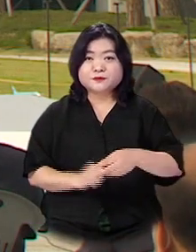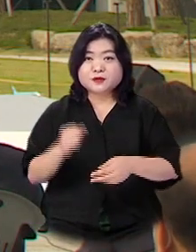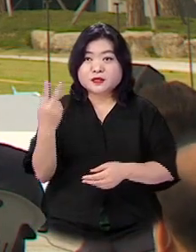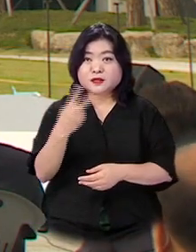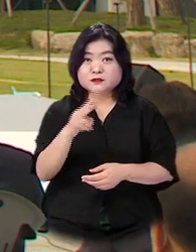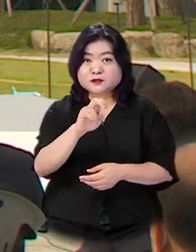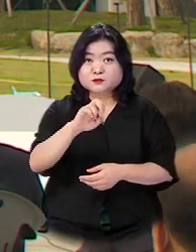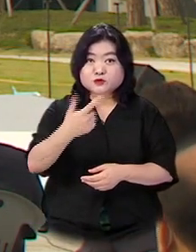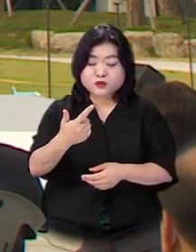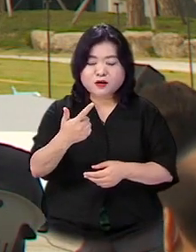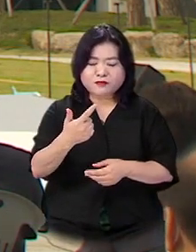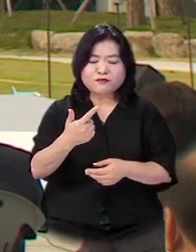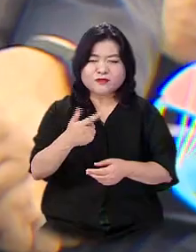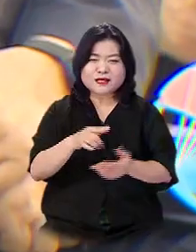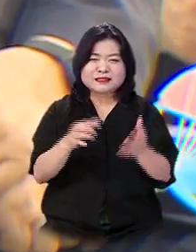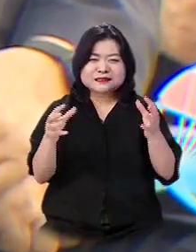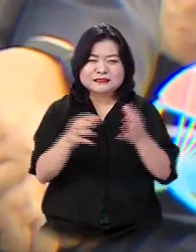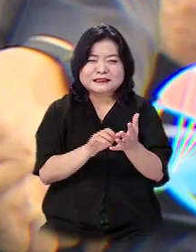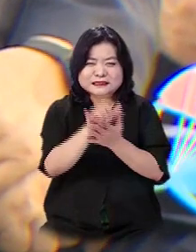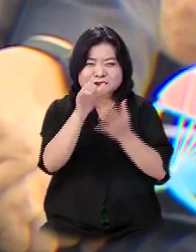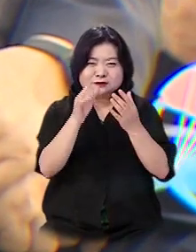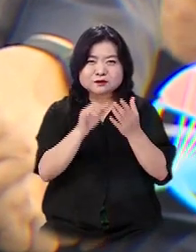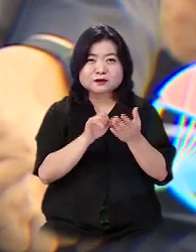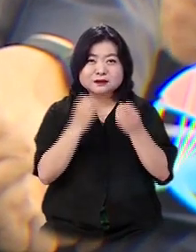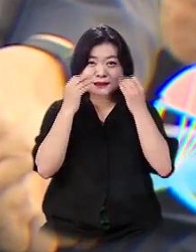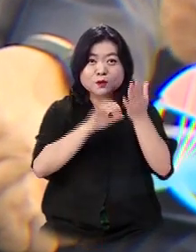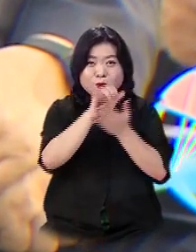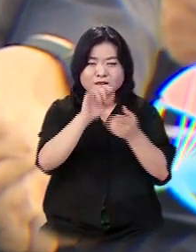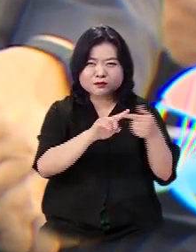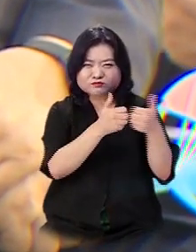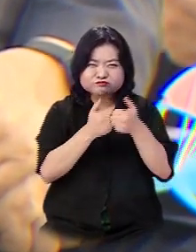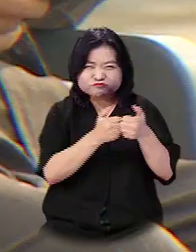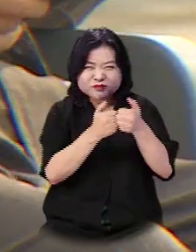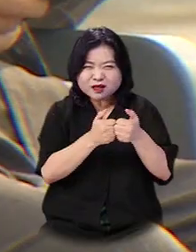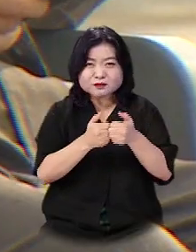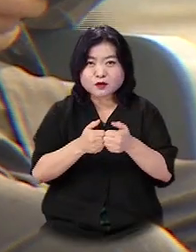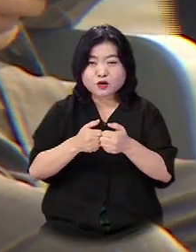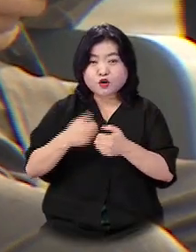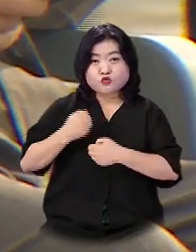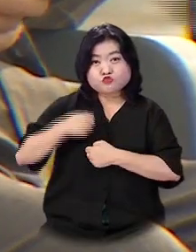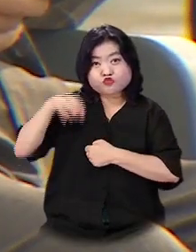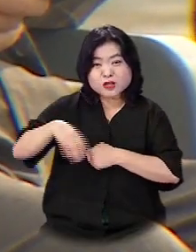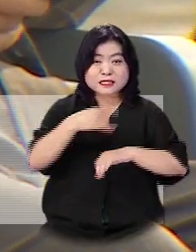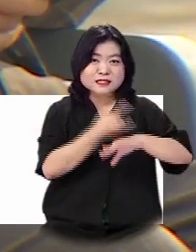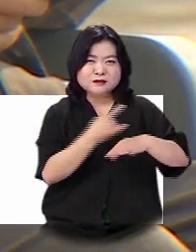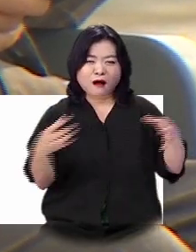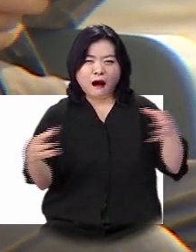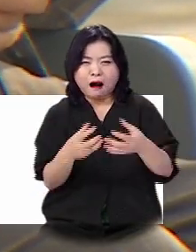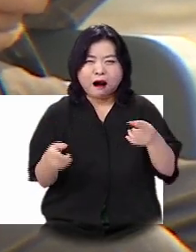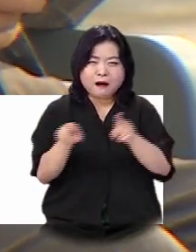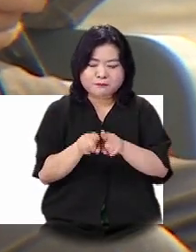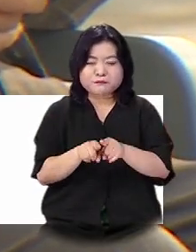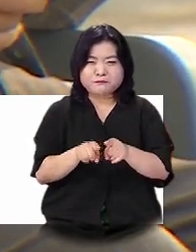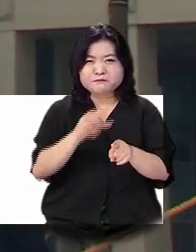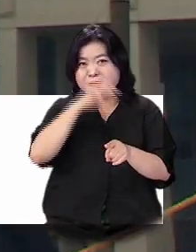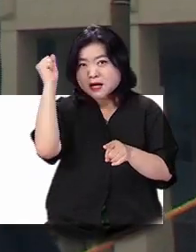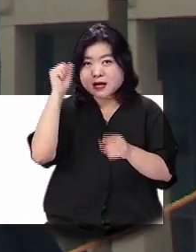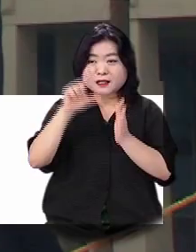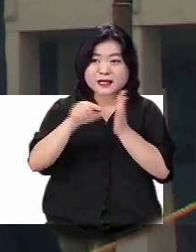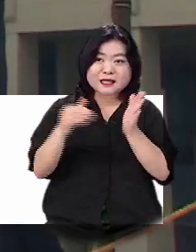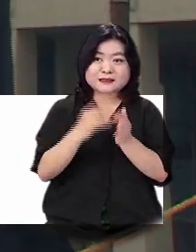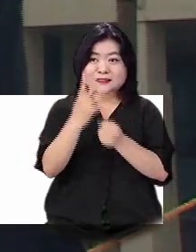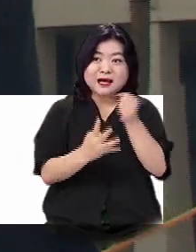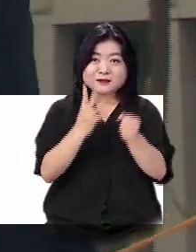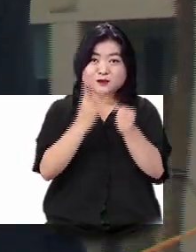2016년 신공항 이전 논의를 시작으로 군이 의성의 공동후보지가 극적으로 타결될 때까지 장장 4년의 이전 사업 기록과